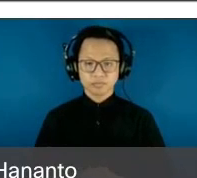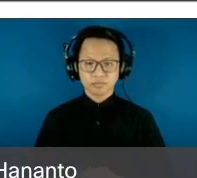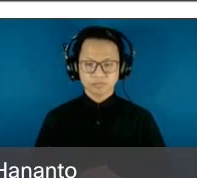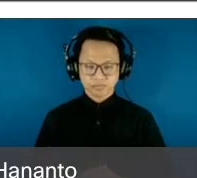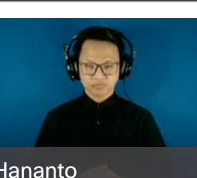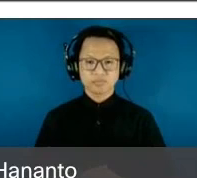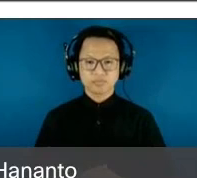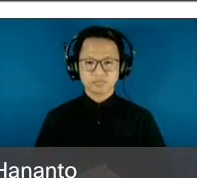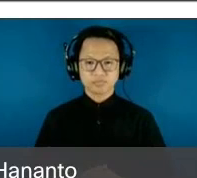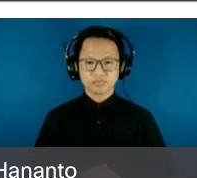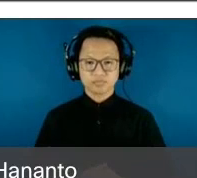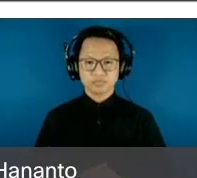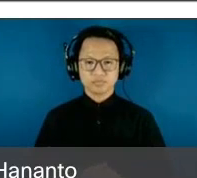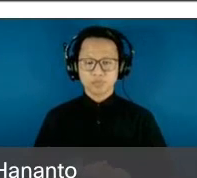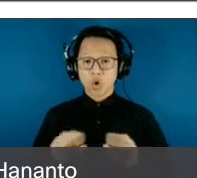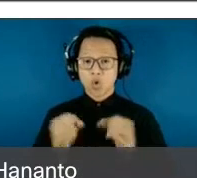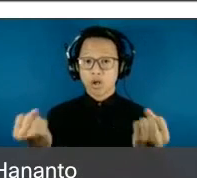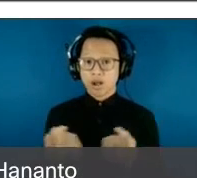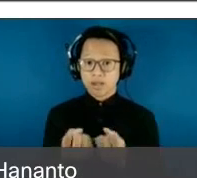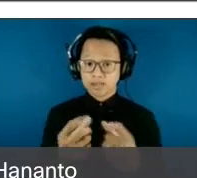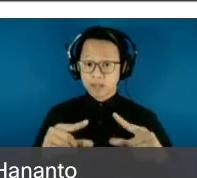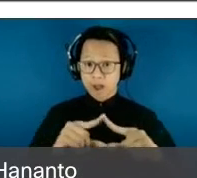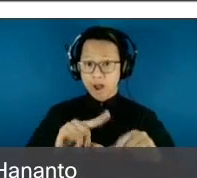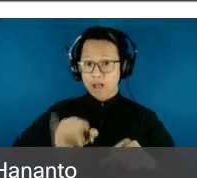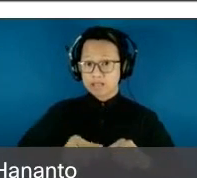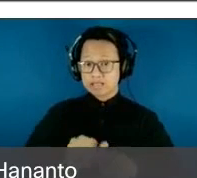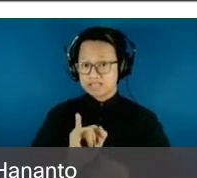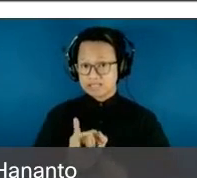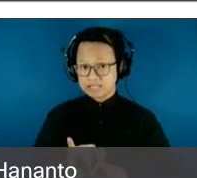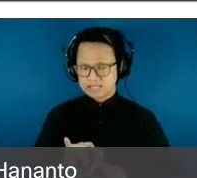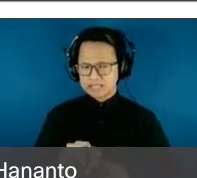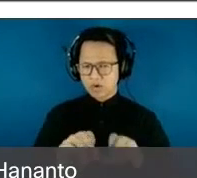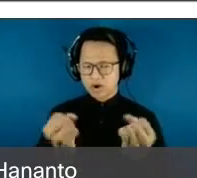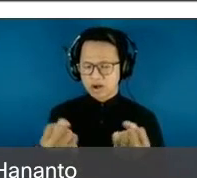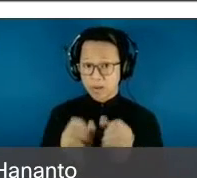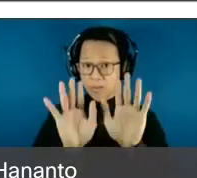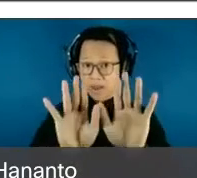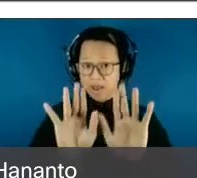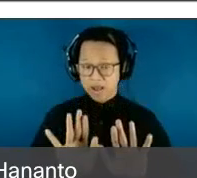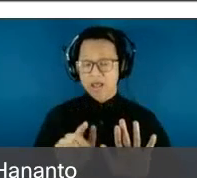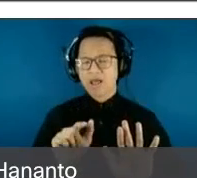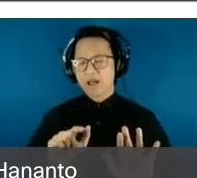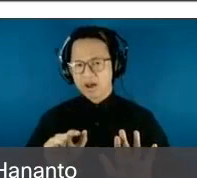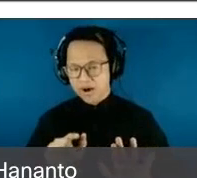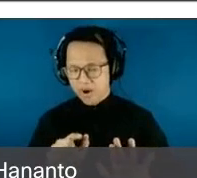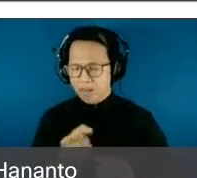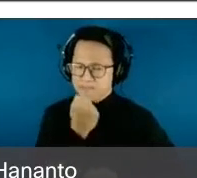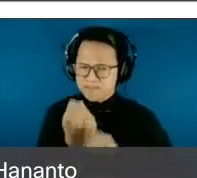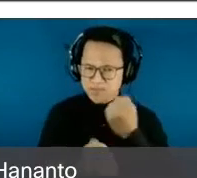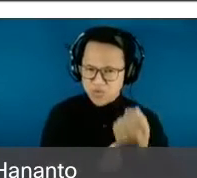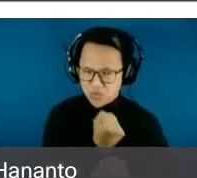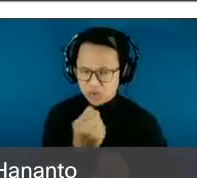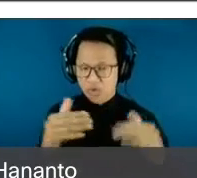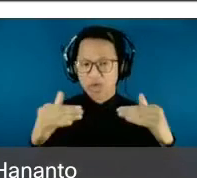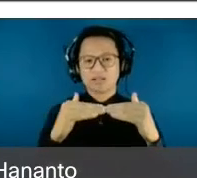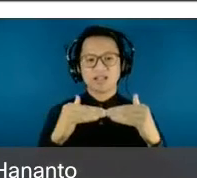Jadi organisasi media, ya, organisasi media berusaha memastikan ada kesetaraan, tidak